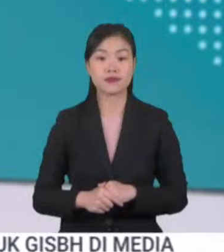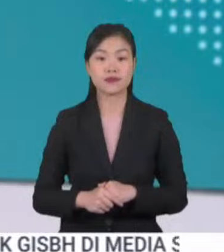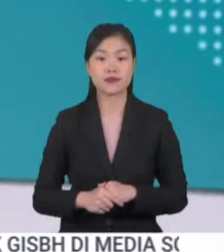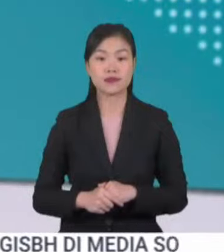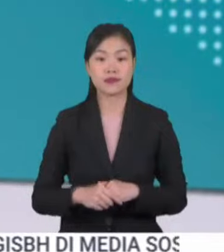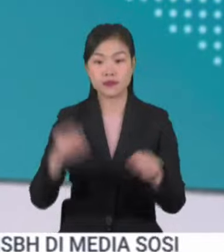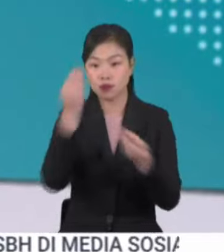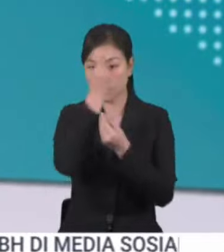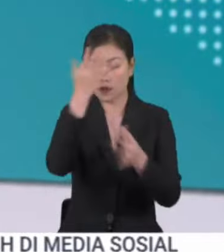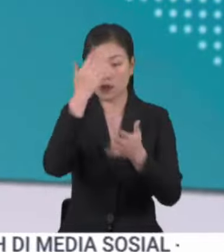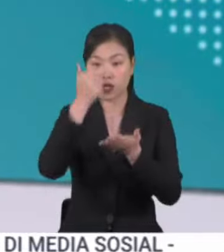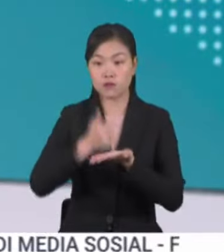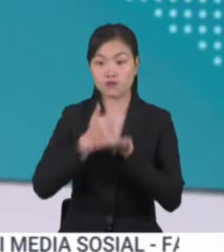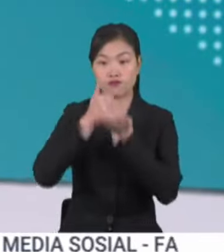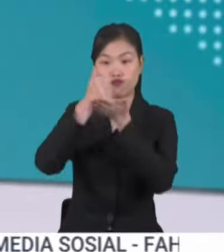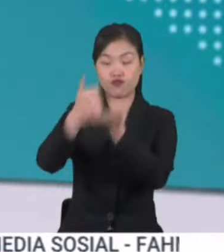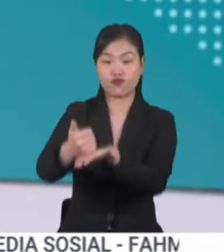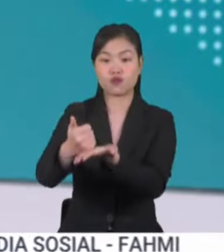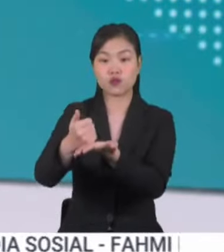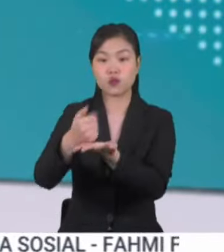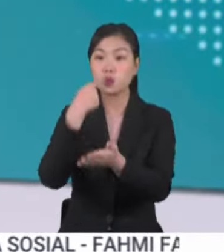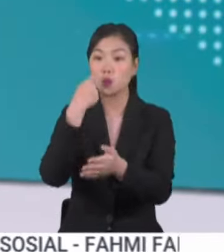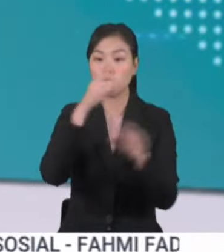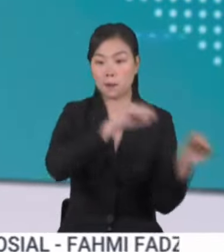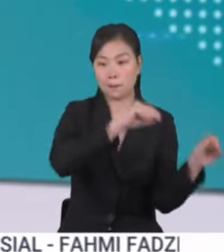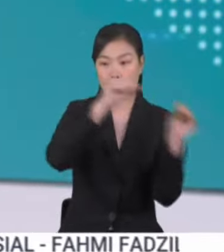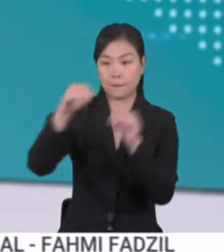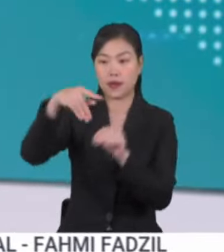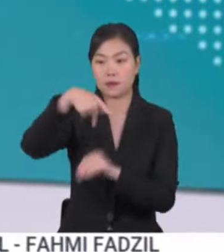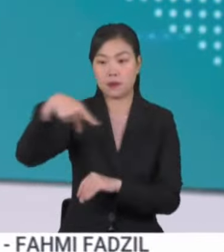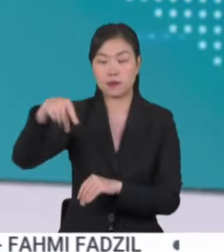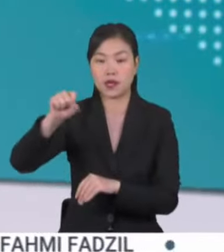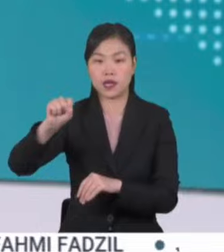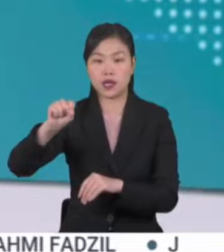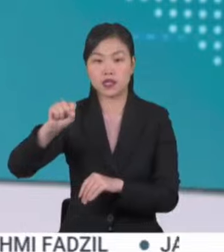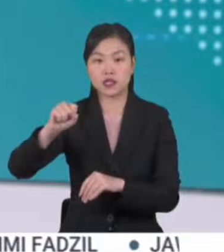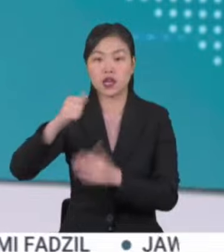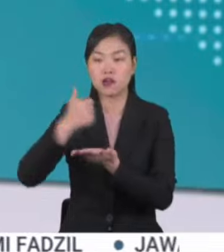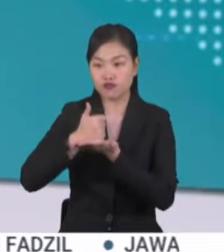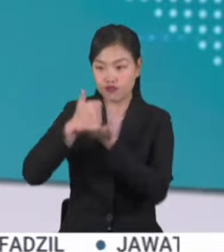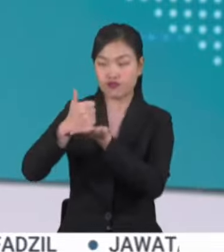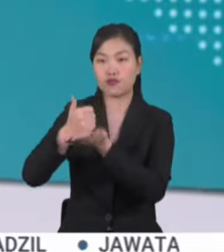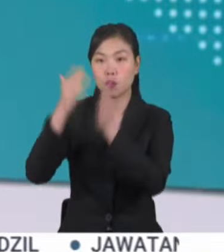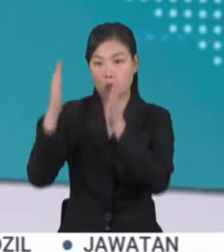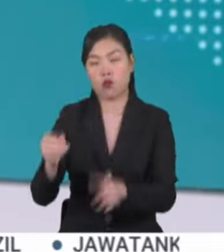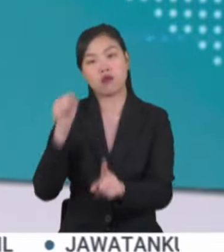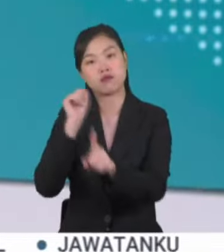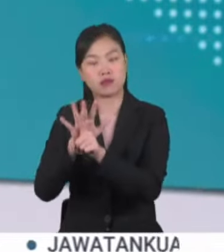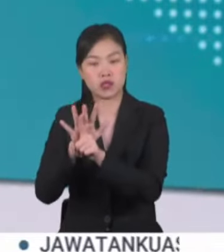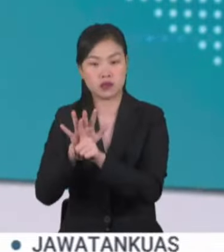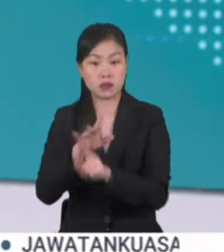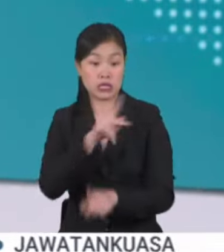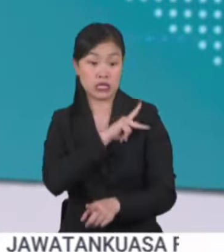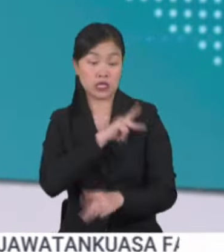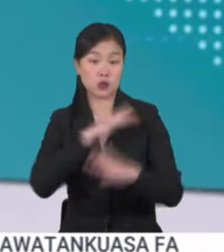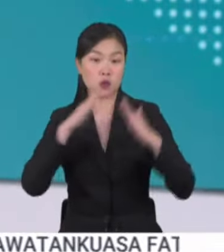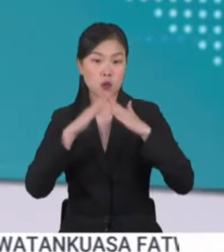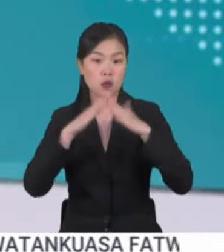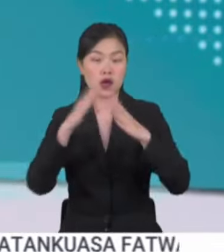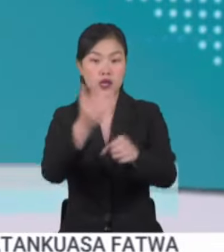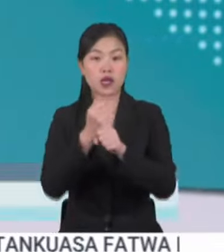Pengumuman penyaluran bantuan awal banjir bagi mereka yang berpindah ke PPS melegakan penduduk terjejas. Ketua Isi Rumah menerima bantuan wang